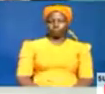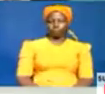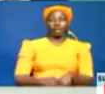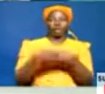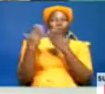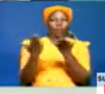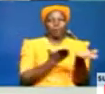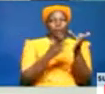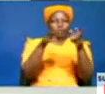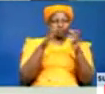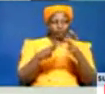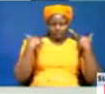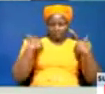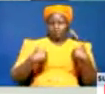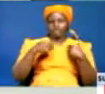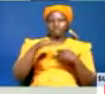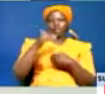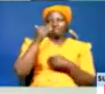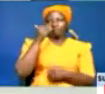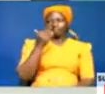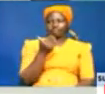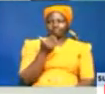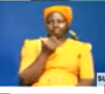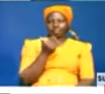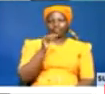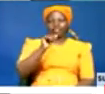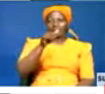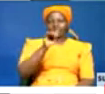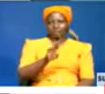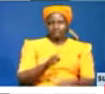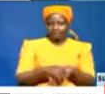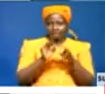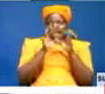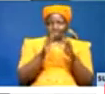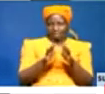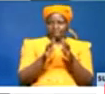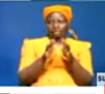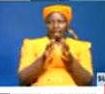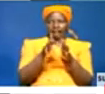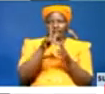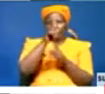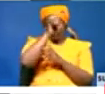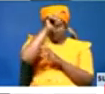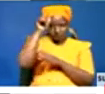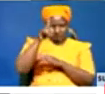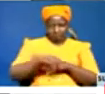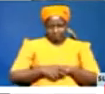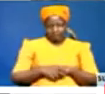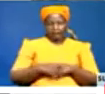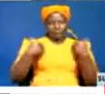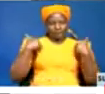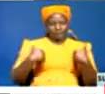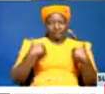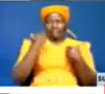Karibu mtazamaji, jina langu unaitwa Ahmed Jumabalo, ukipenda niite AJB, na mwenzetu wa lugha ishara ni Lucy Mwaura. Nami naitwa